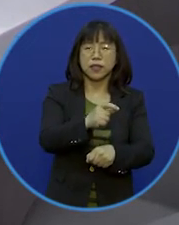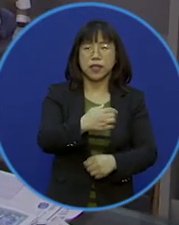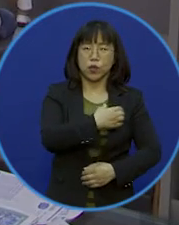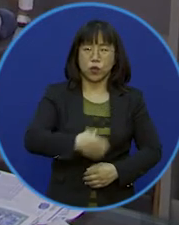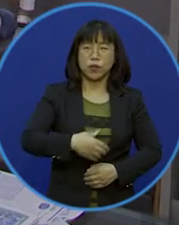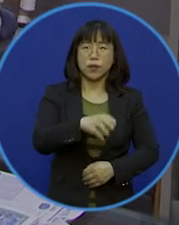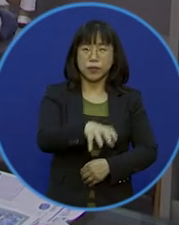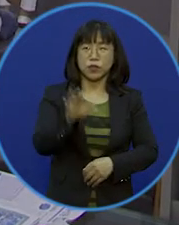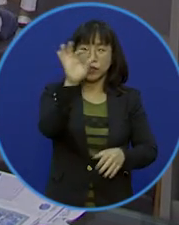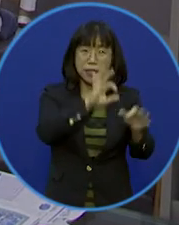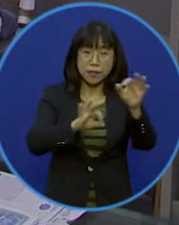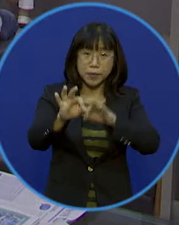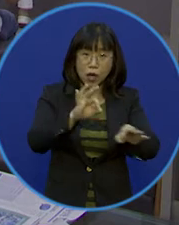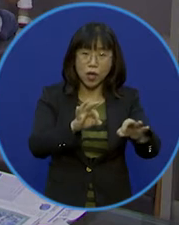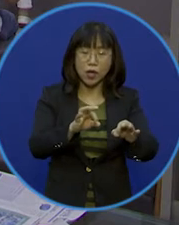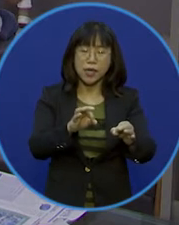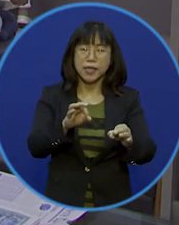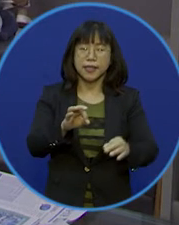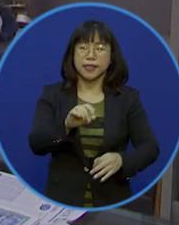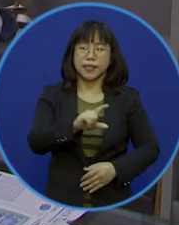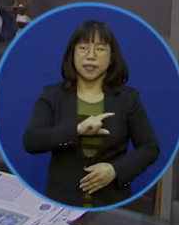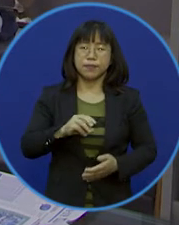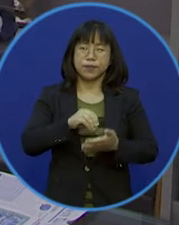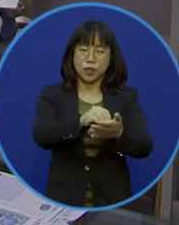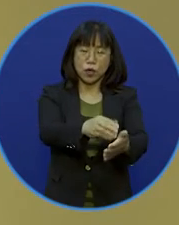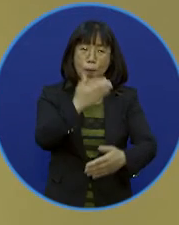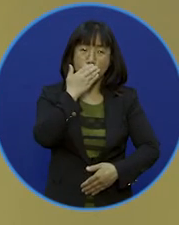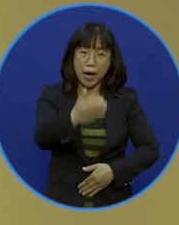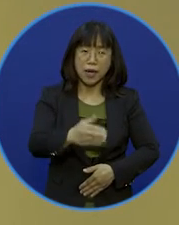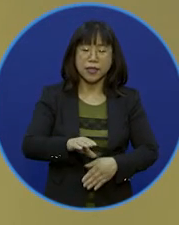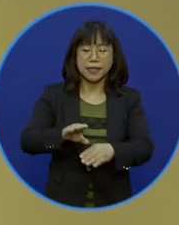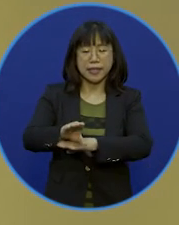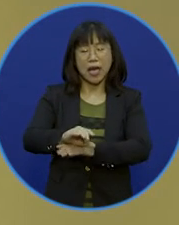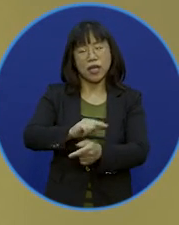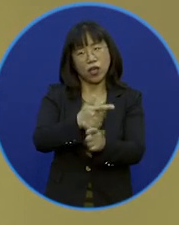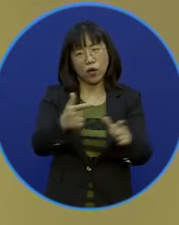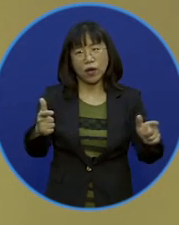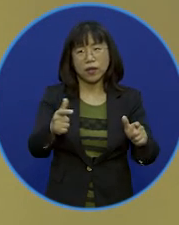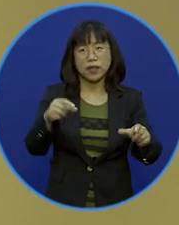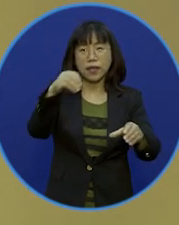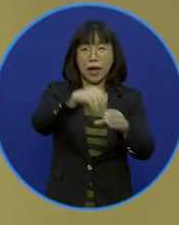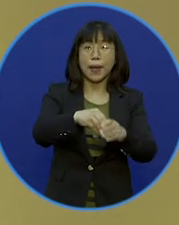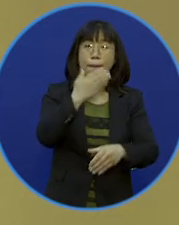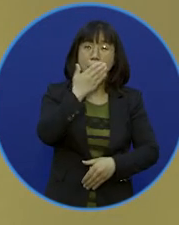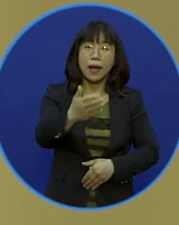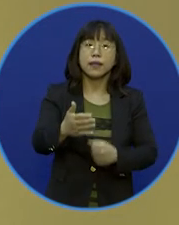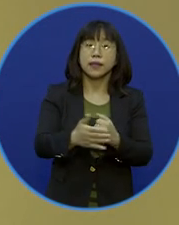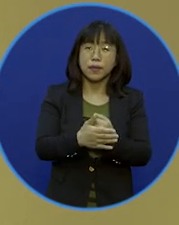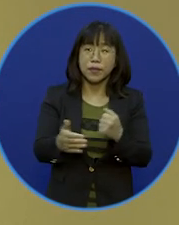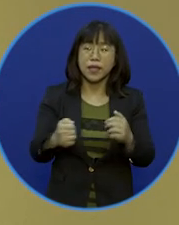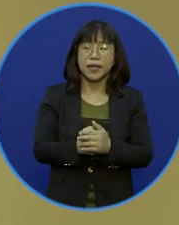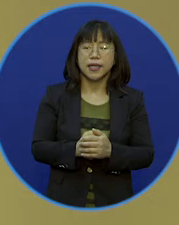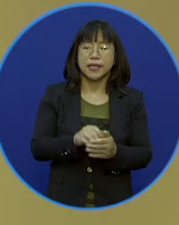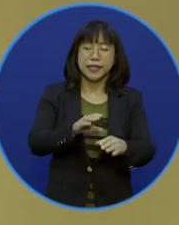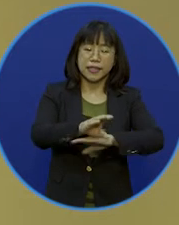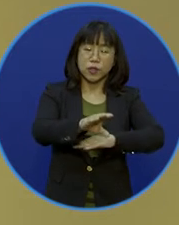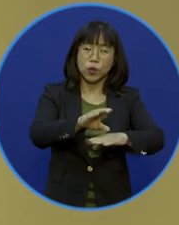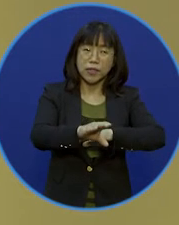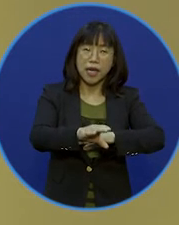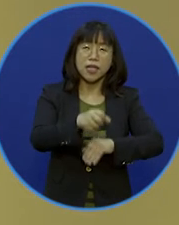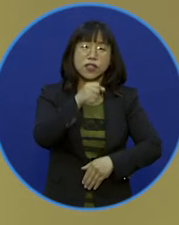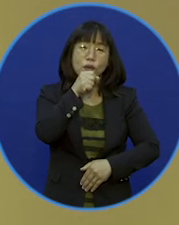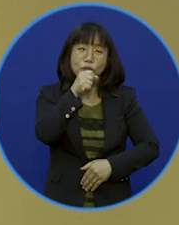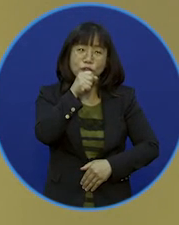방문해 가입하고 실적 등록을 할 수 있습니다. 한 사람이 여러 대의 차량도 가입 가능하니 미세먼지 저감을